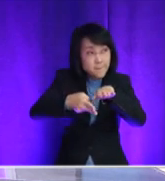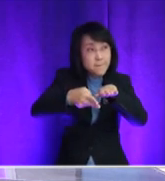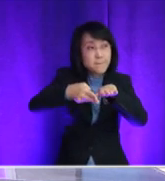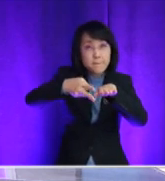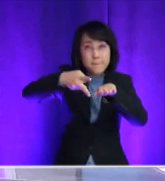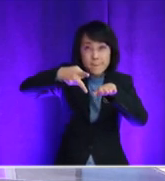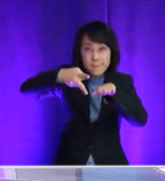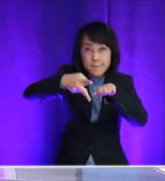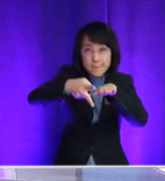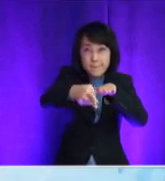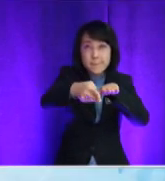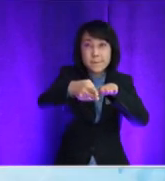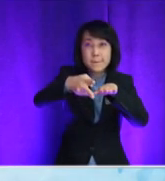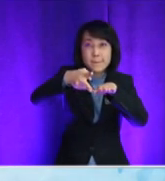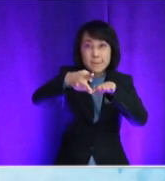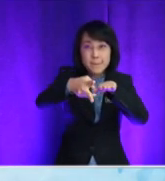semua